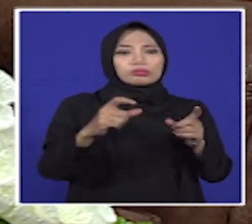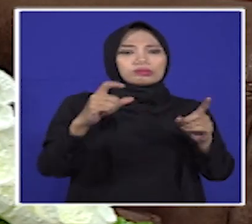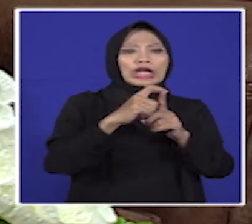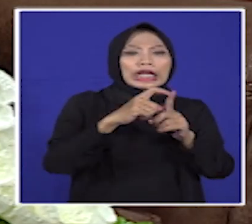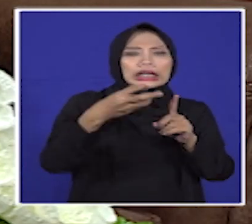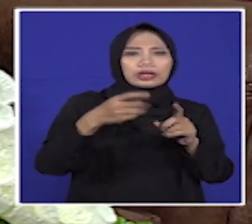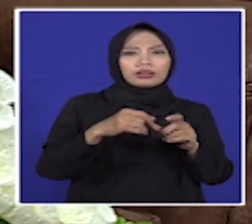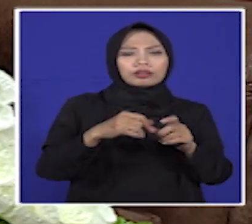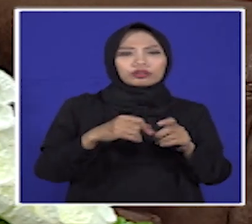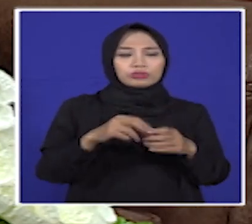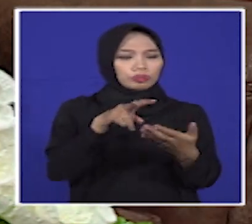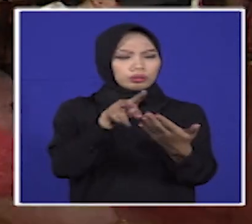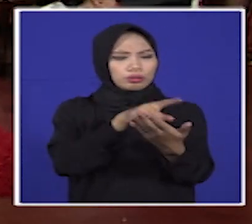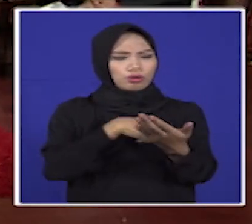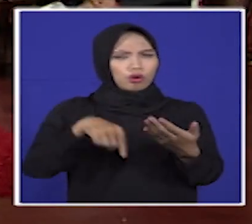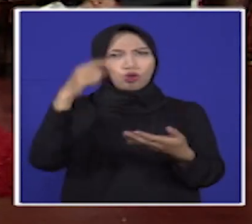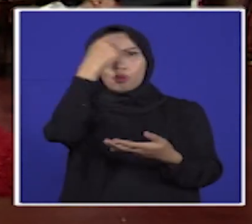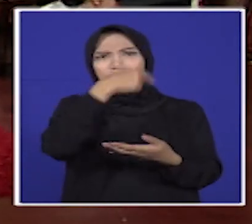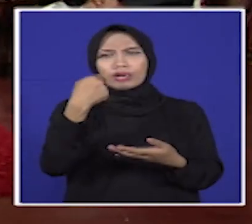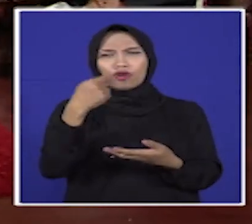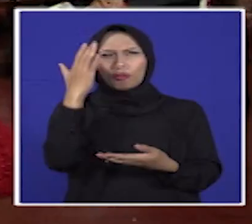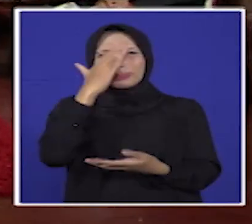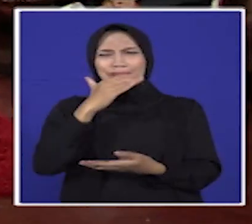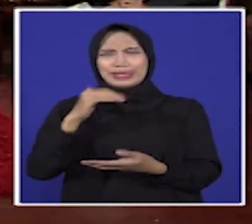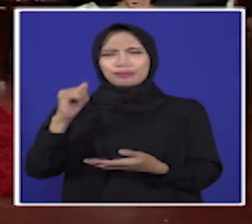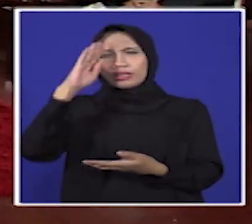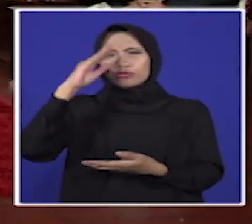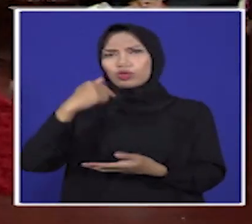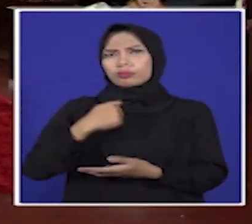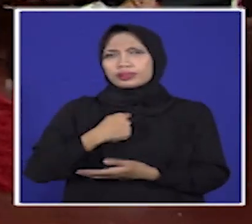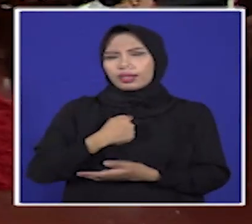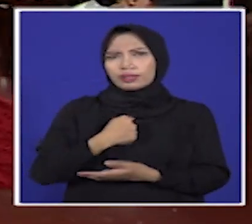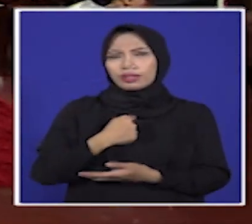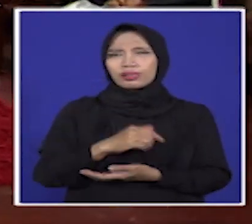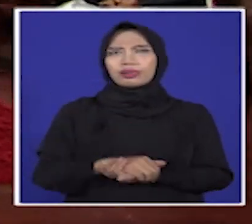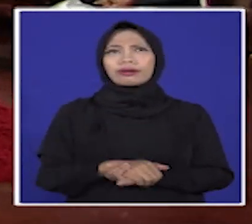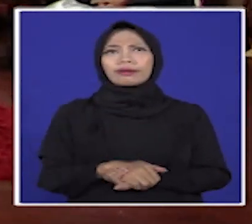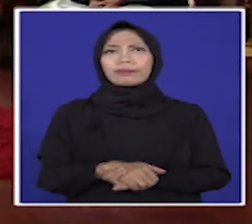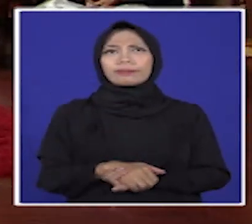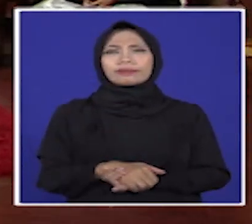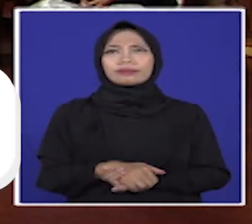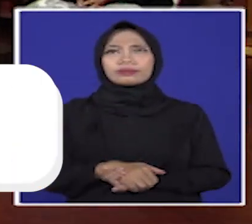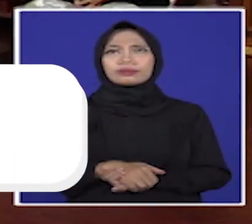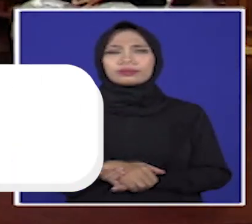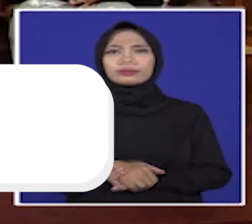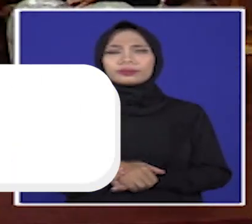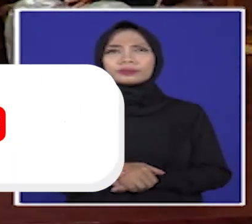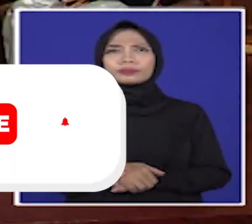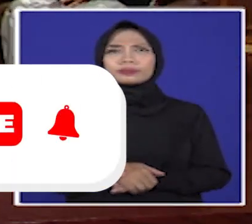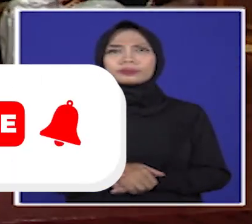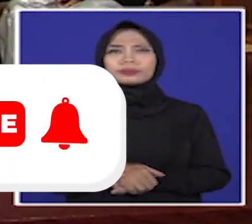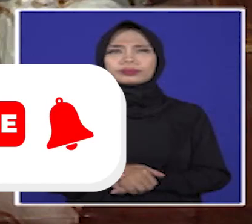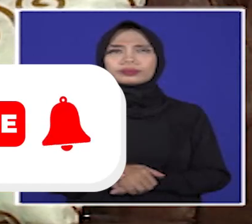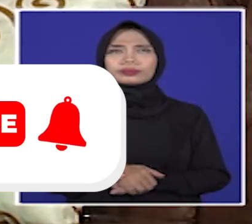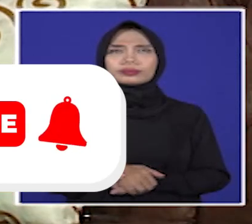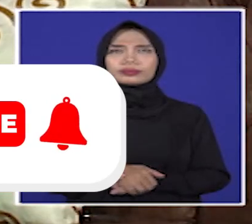Mulai kan karena juga kan Mbak Tika ini seorang istri, pasti tentunya ada kecuriga-curigaan yang timbul ya. Gitu. Oke Pak Ustadz, kalau